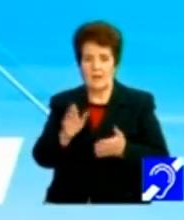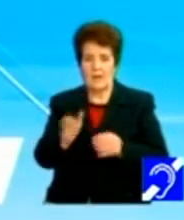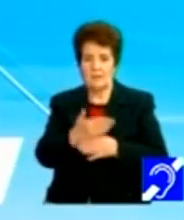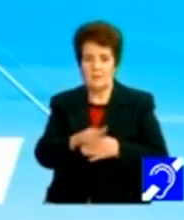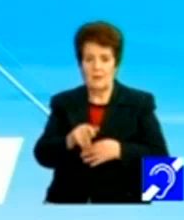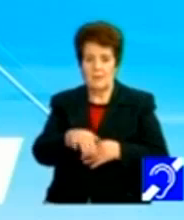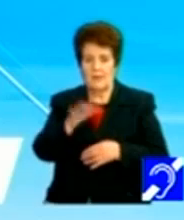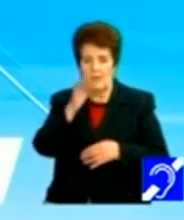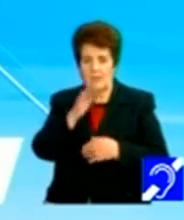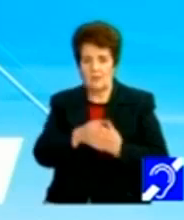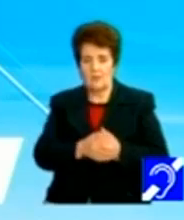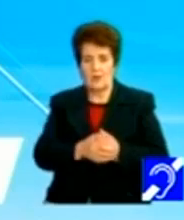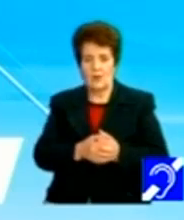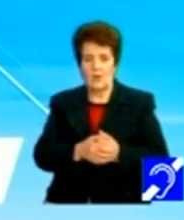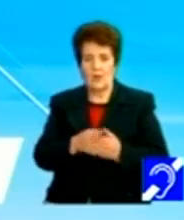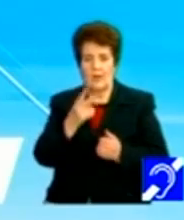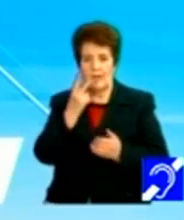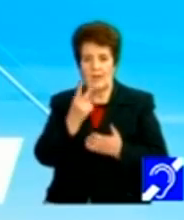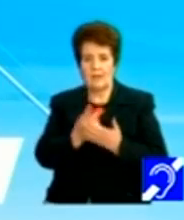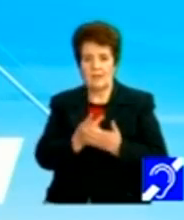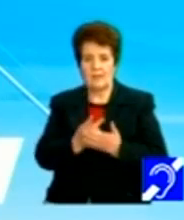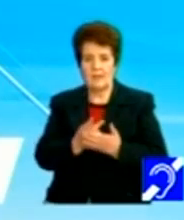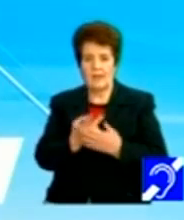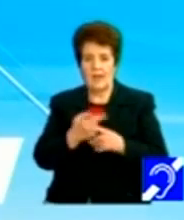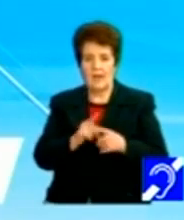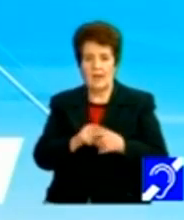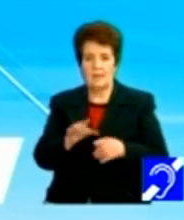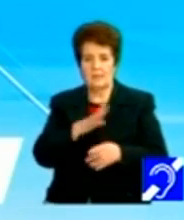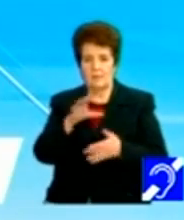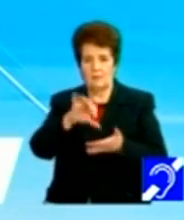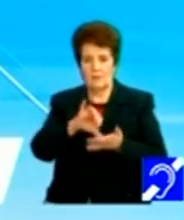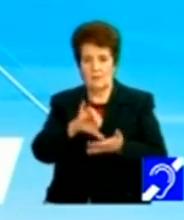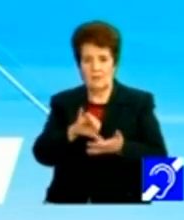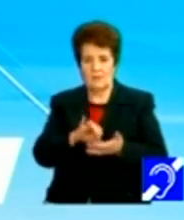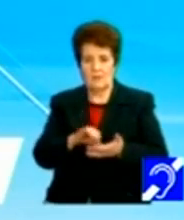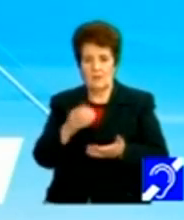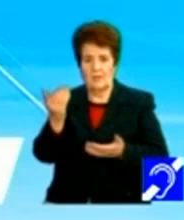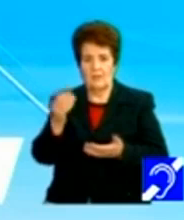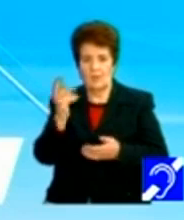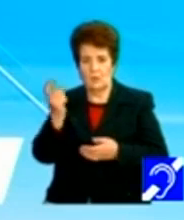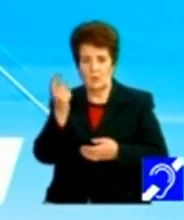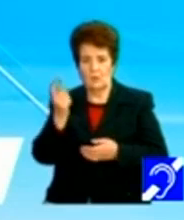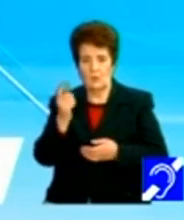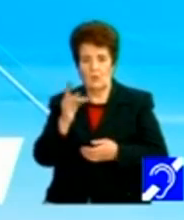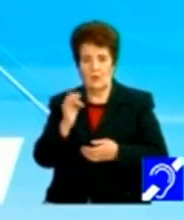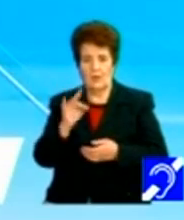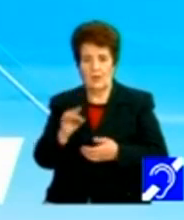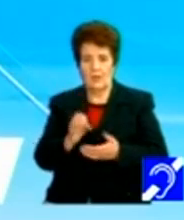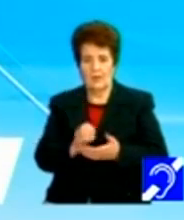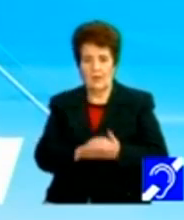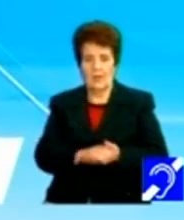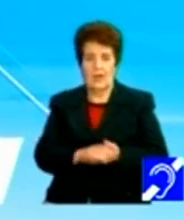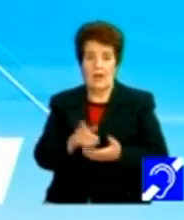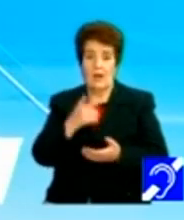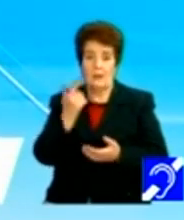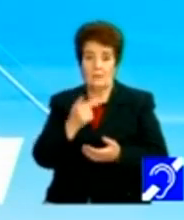ca să o scoatem la capăt. Iată, asta tot face parte din chestiunea de gospodărie. Domnule, gospodar, am